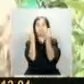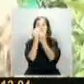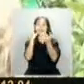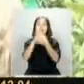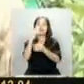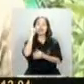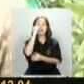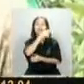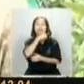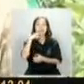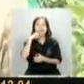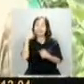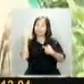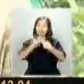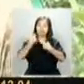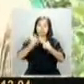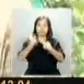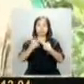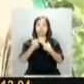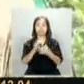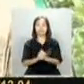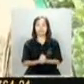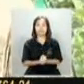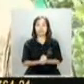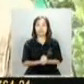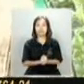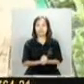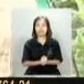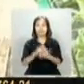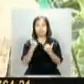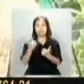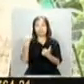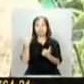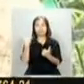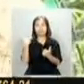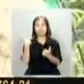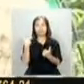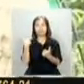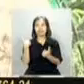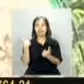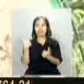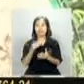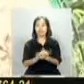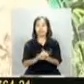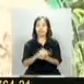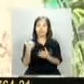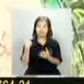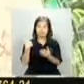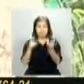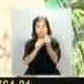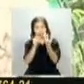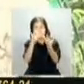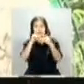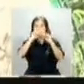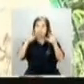น้ำทำการเกษตรตอนนี้ขาดไม่มีเลย ในหมู่บ้านนี่ปลูกอะไรบ้างครับ ก็มีฝรั่งพริกข้าวโพดนะครับ